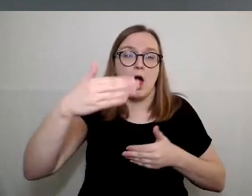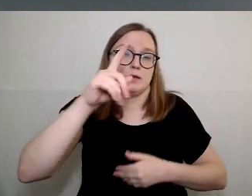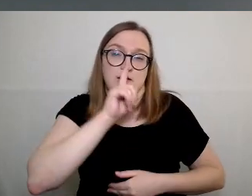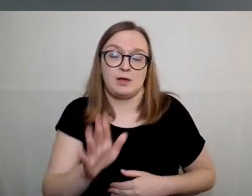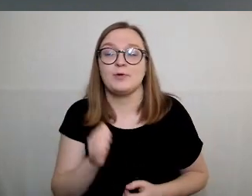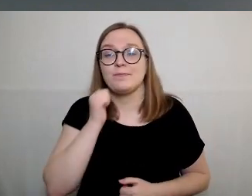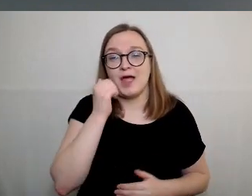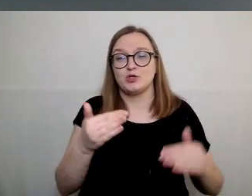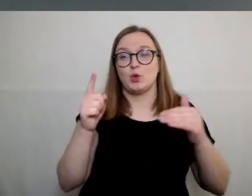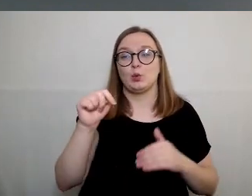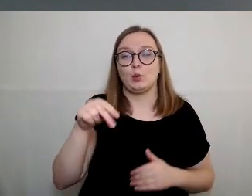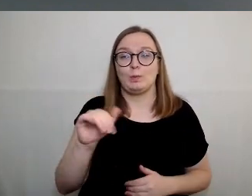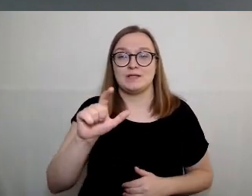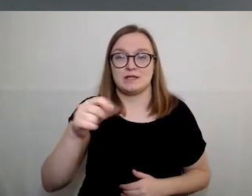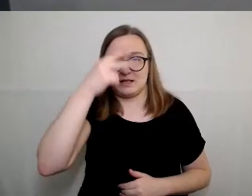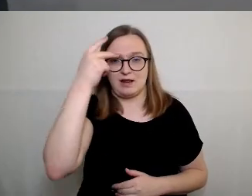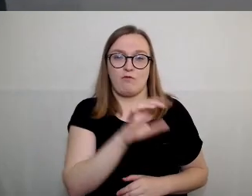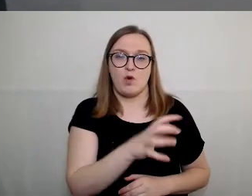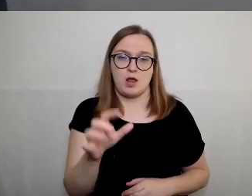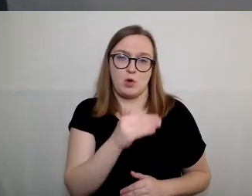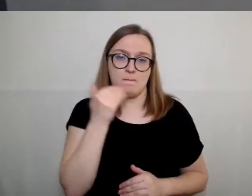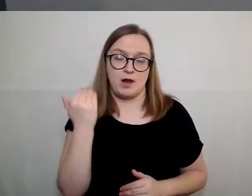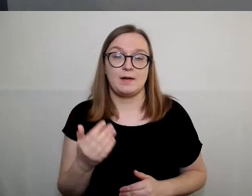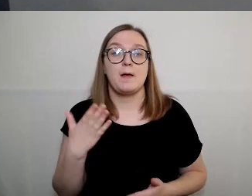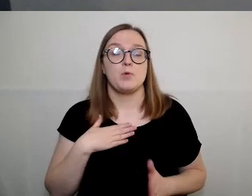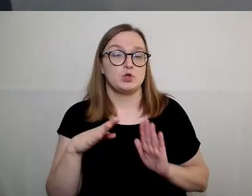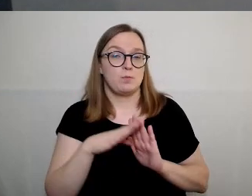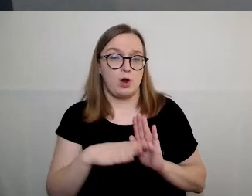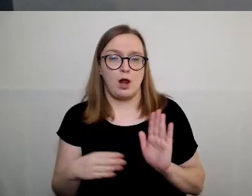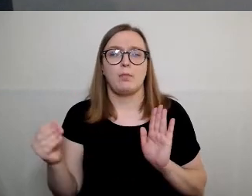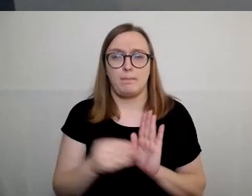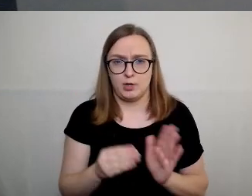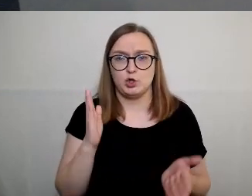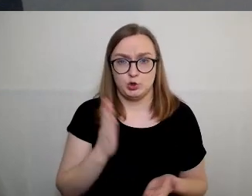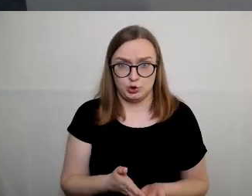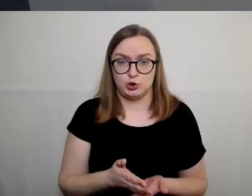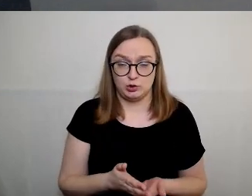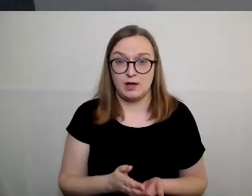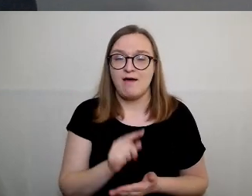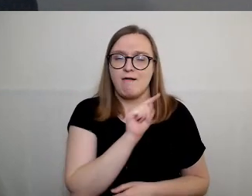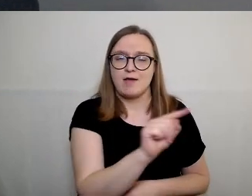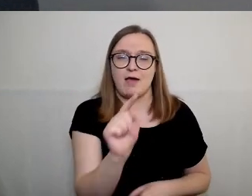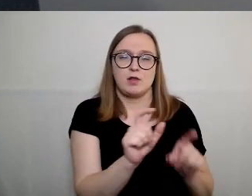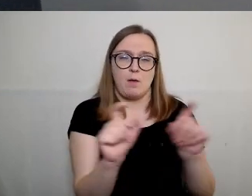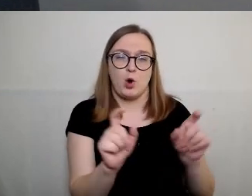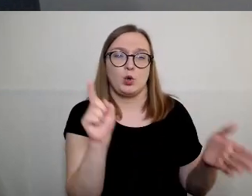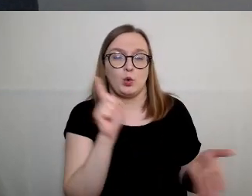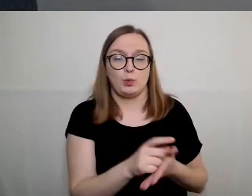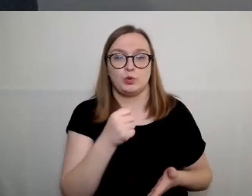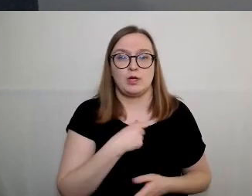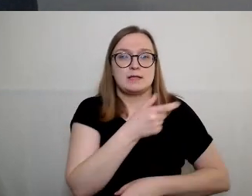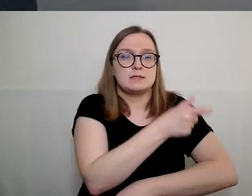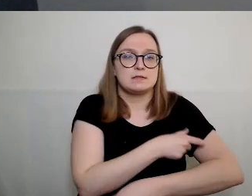regionų partija. Mes į savo programą esame įsirašę, kad kiekviena mokykla turi turėti nuosavą savo